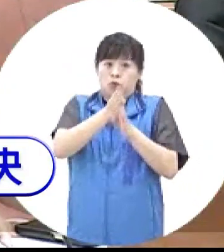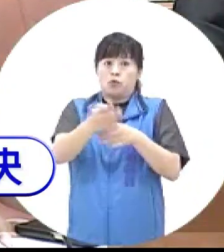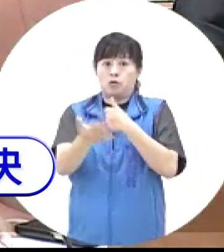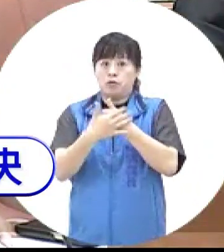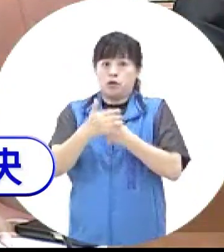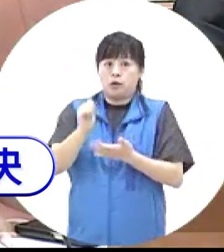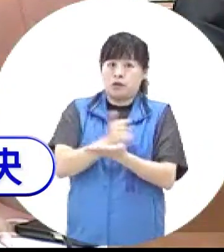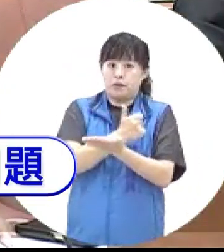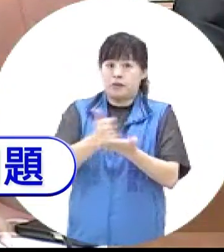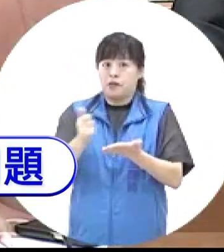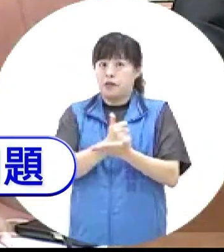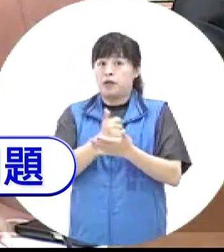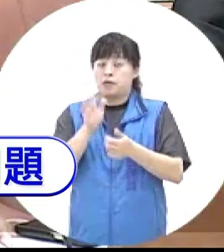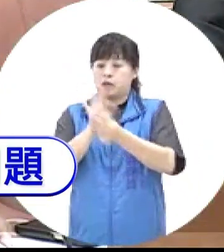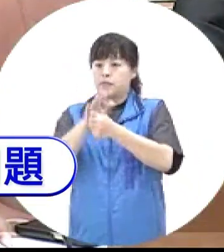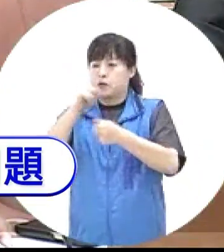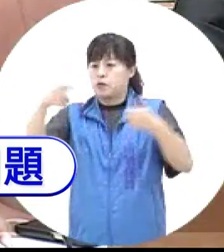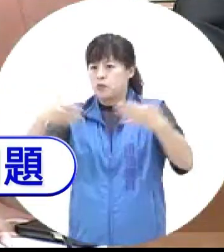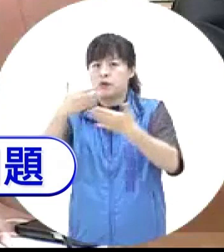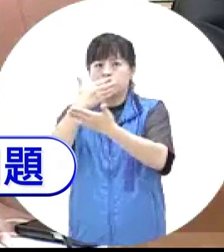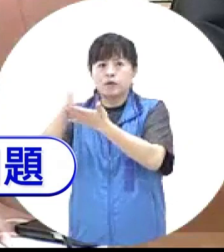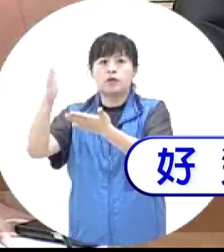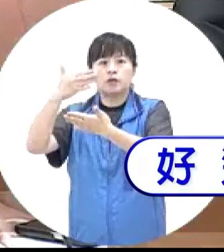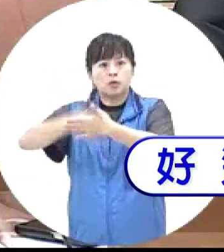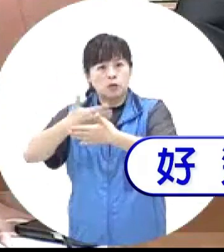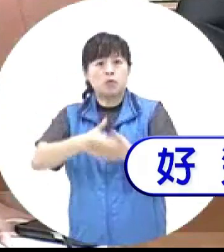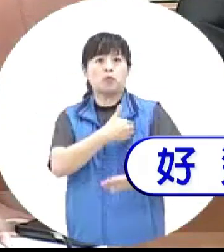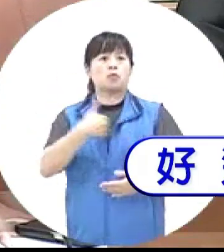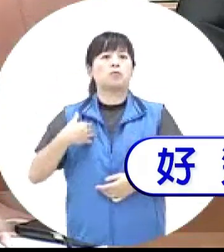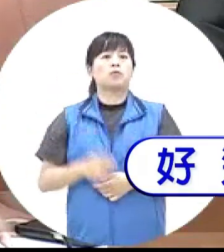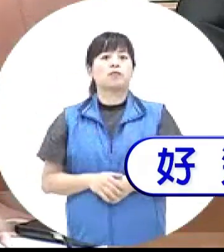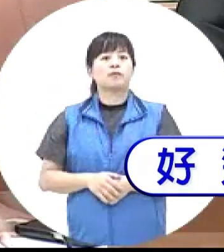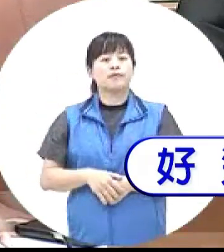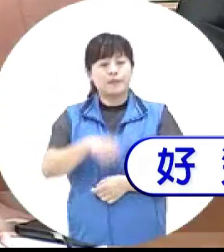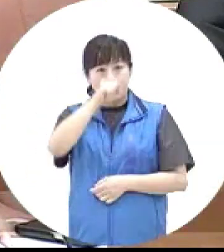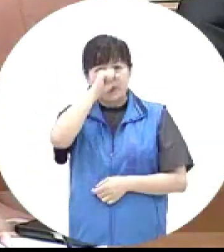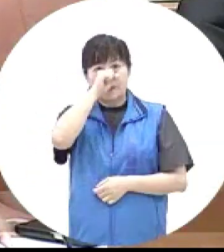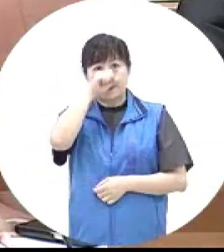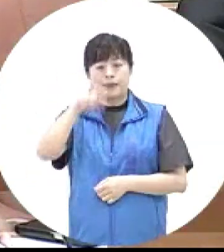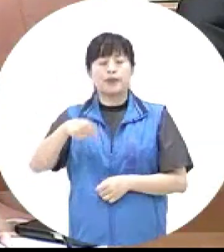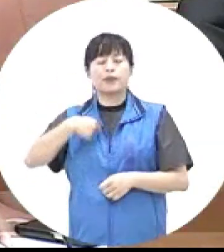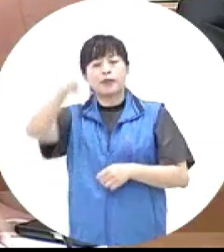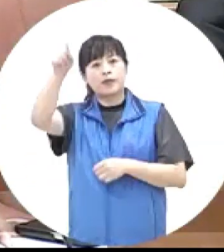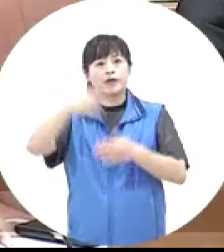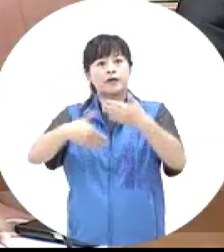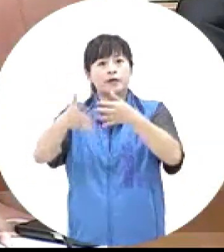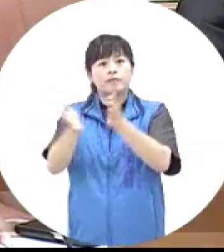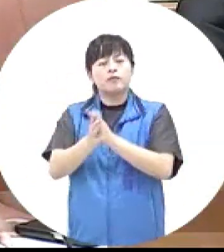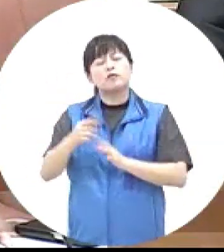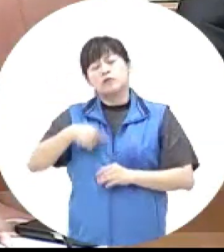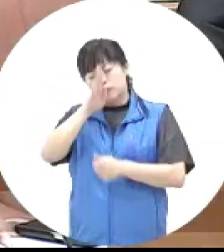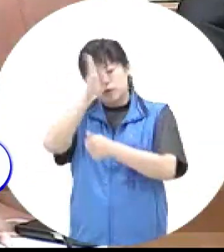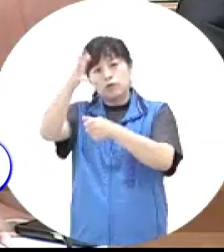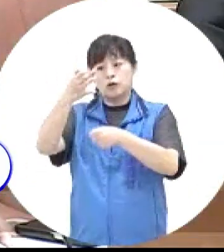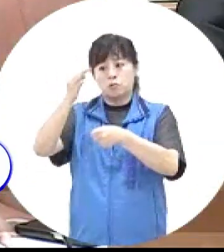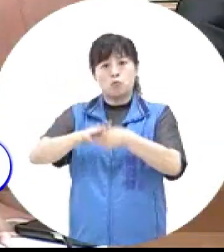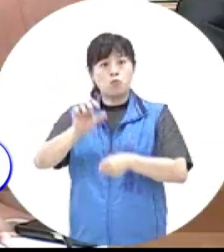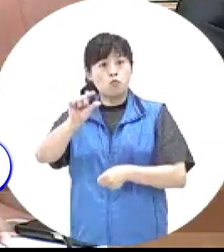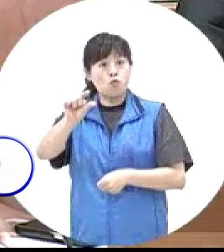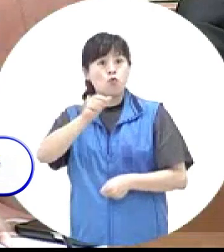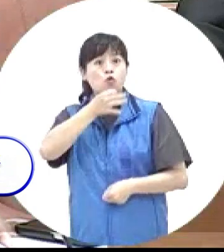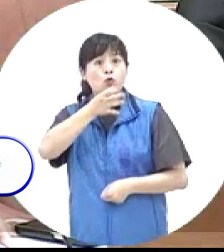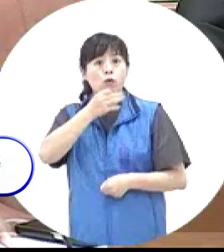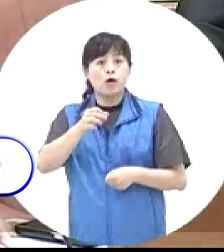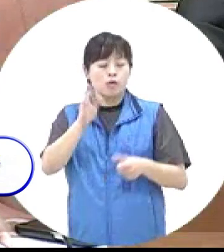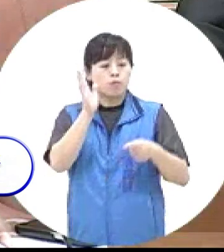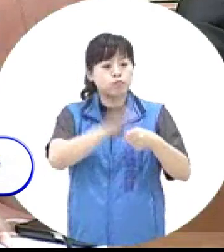我想真的是可以解决很多的一个运输的一个问题。 好，这个我们会跟交通部积极来争取。 问一下补贴够不够啊，比如说补贴业者